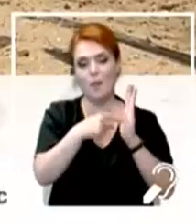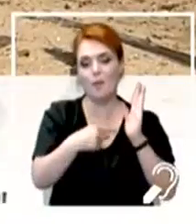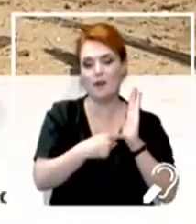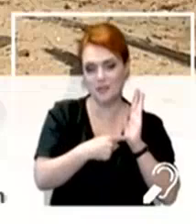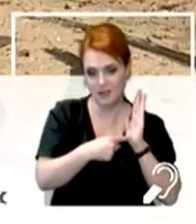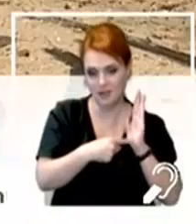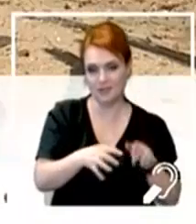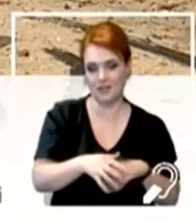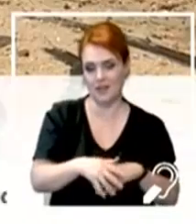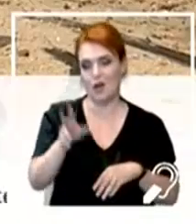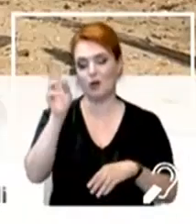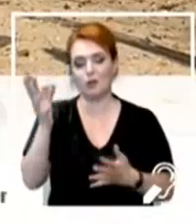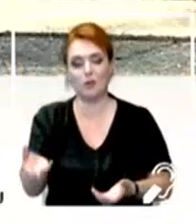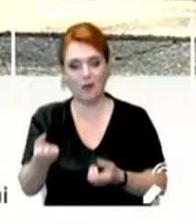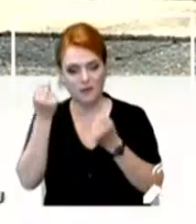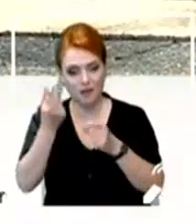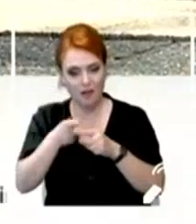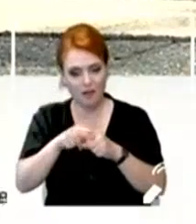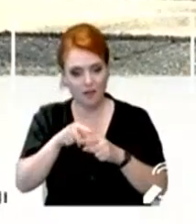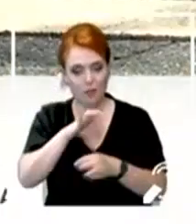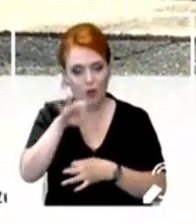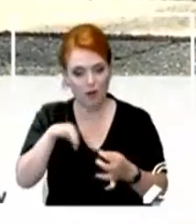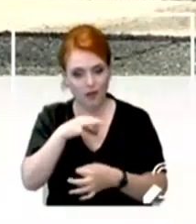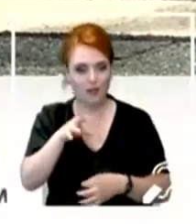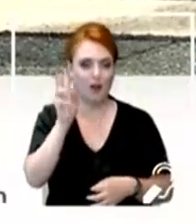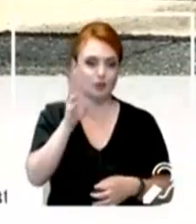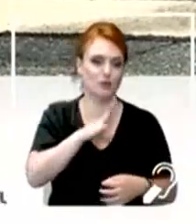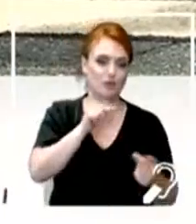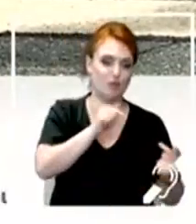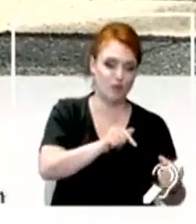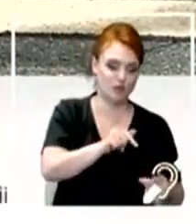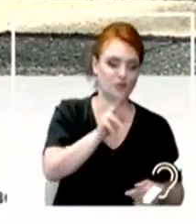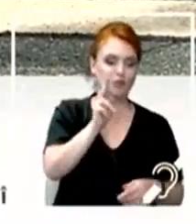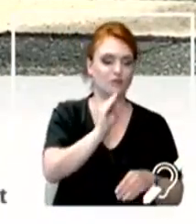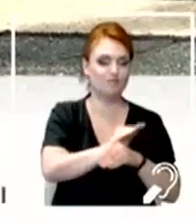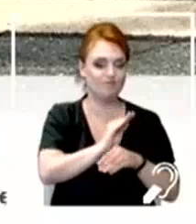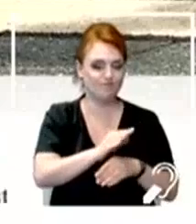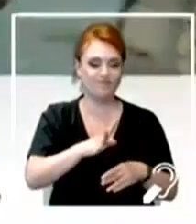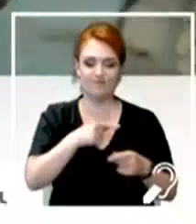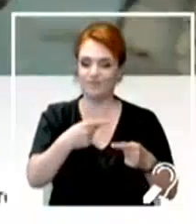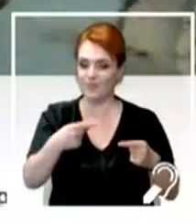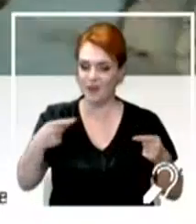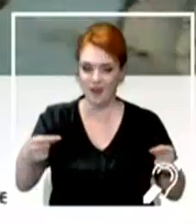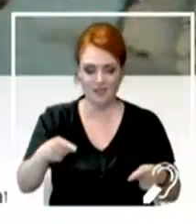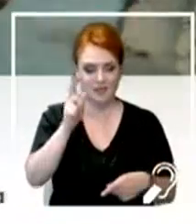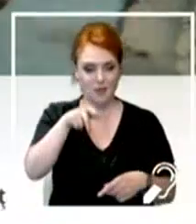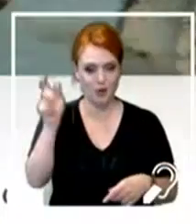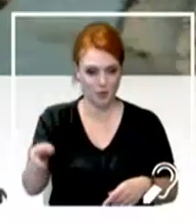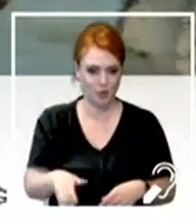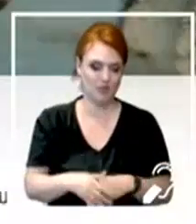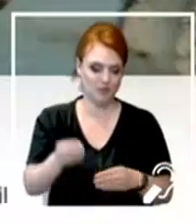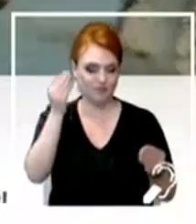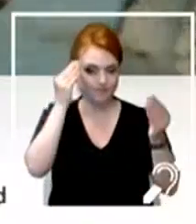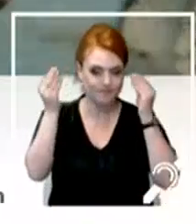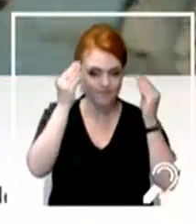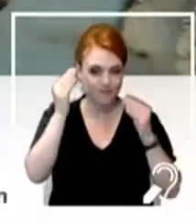Pomul Vieții, este unul dintre specialiștii consultați înainte de demararea lucrărilor. El crede că proiectul poate fi modificat, dar asta